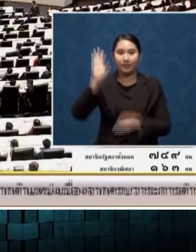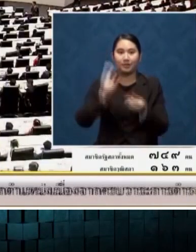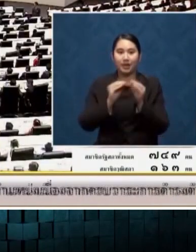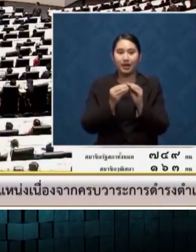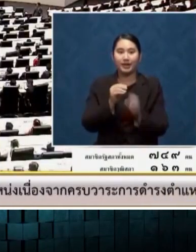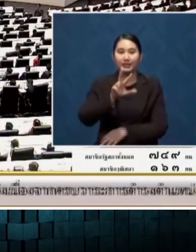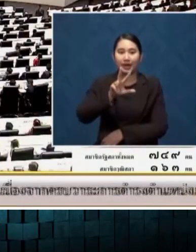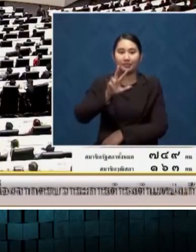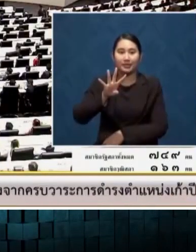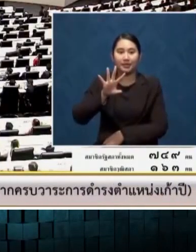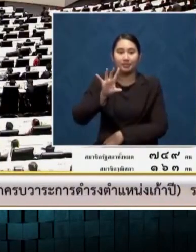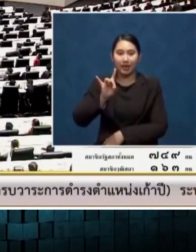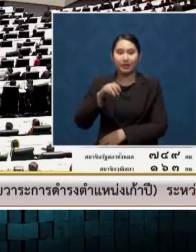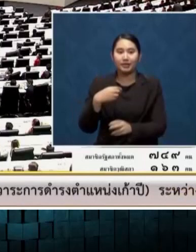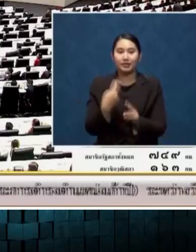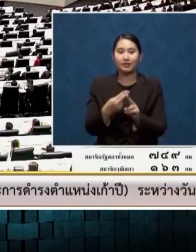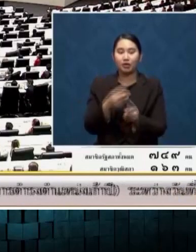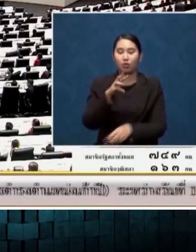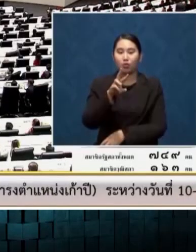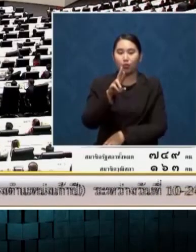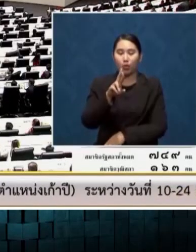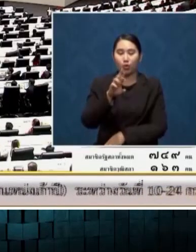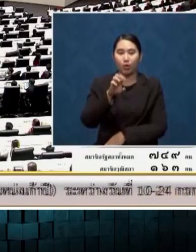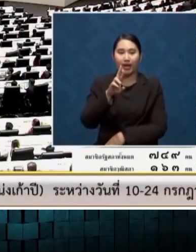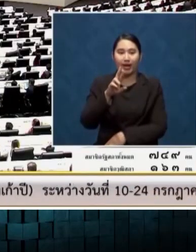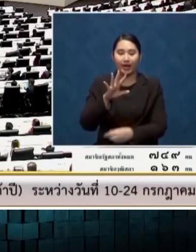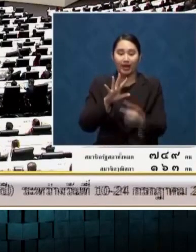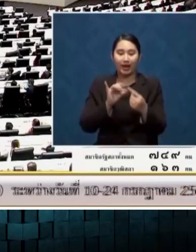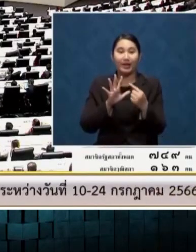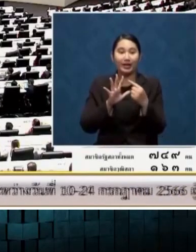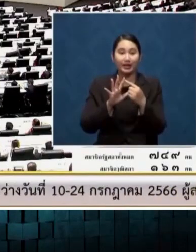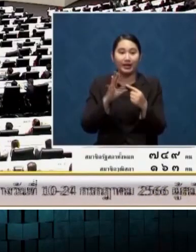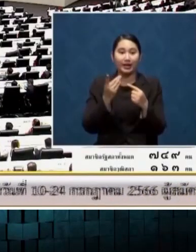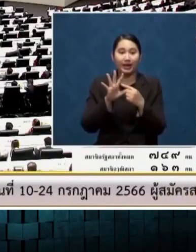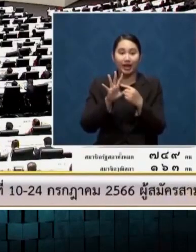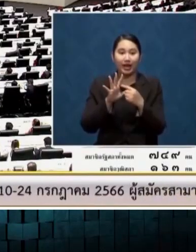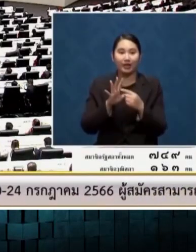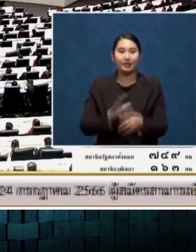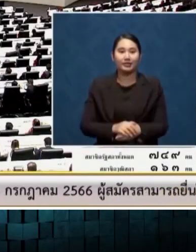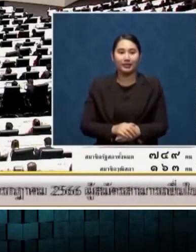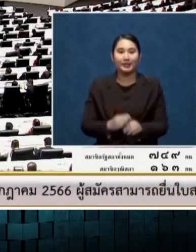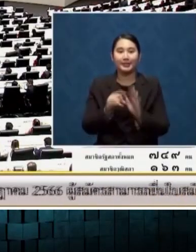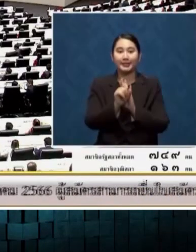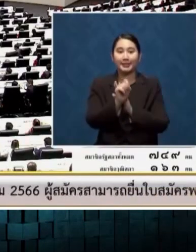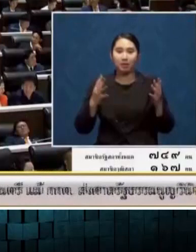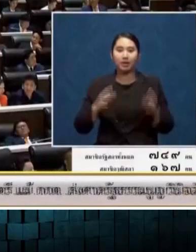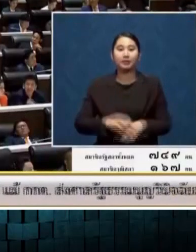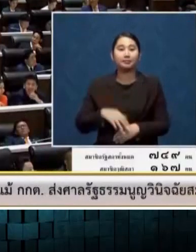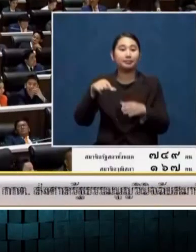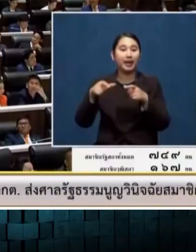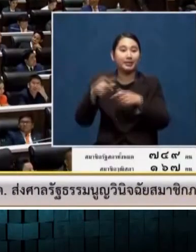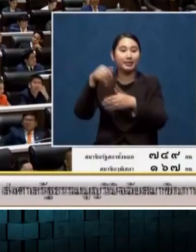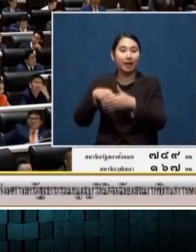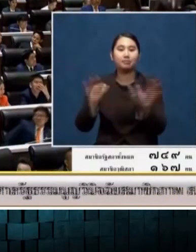ลุกขึ้นเสนอชื่อคุณพิธาลิ้มเจริญรัตน์หัวหน้าพรรคก้าวไกลแคนดิเดตนายกรัฐมนตรี